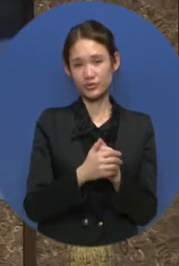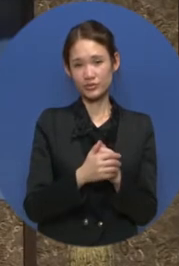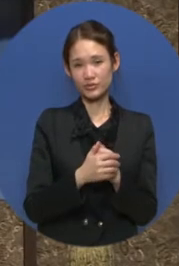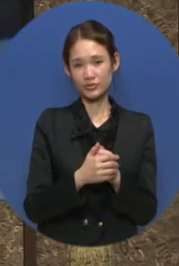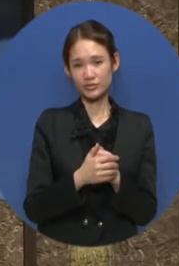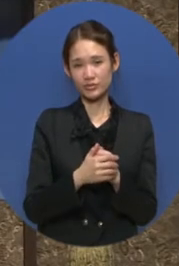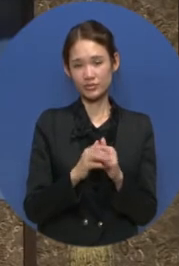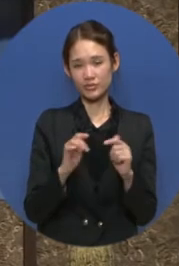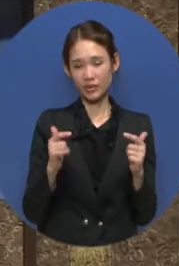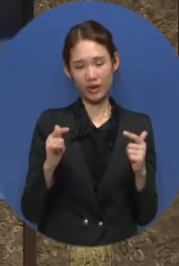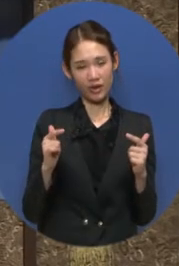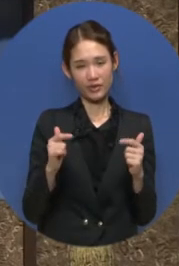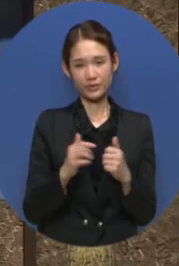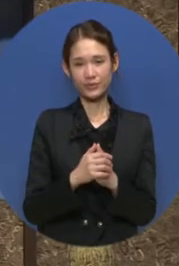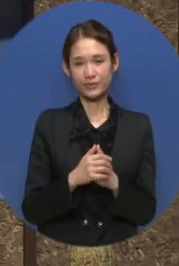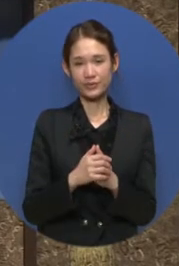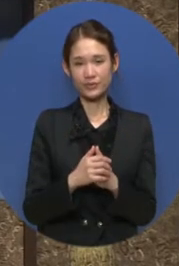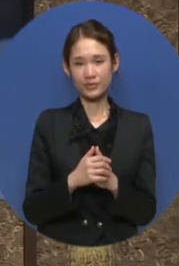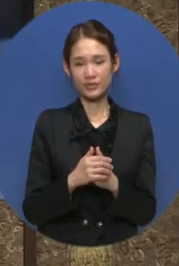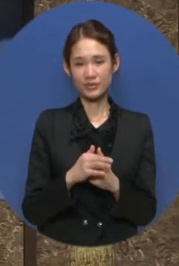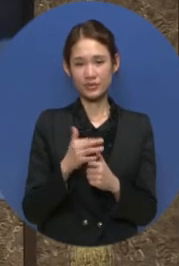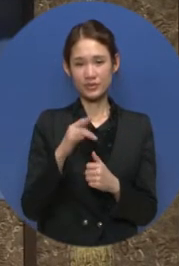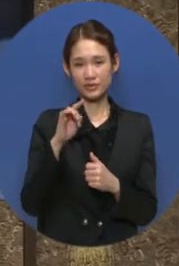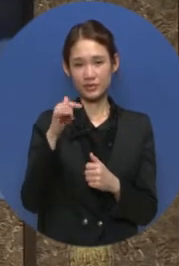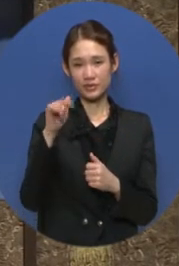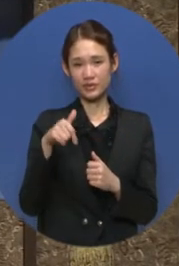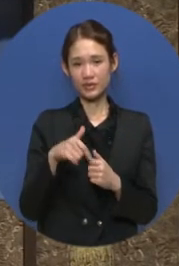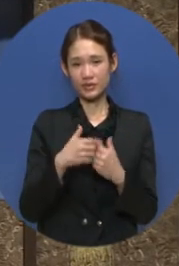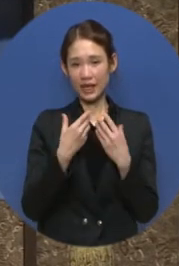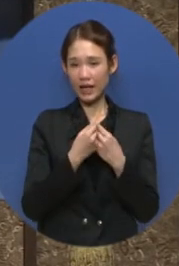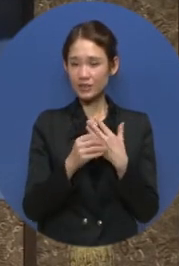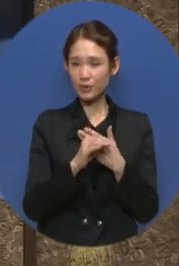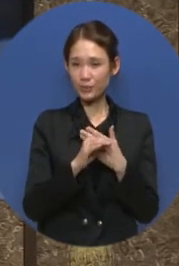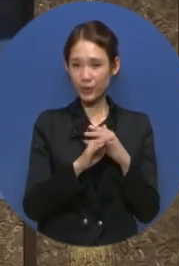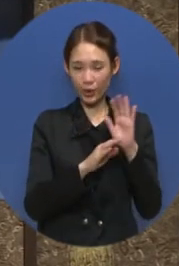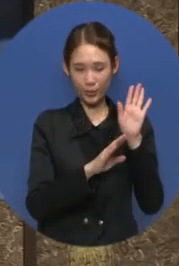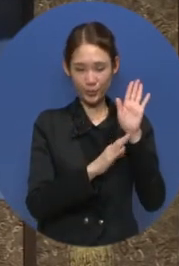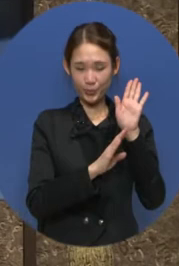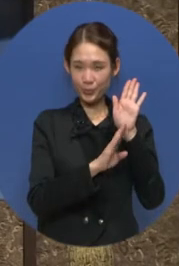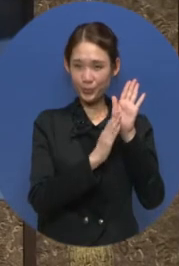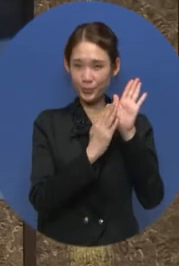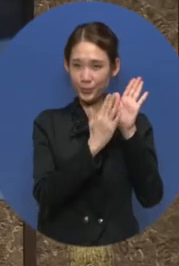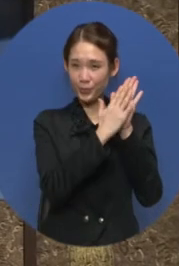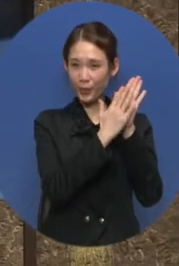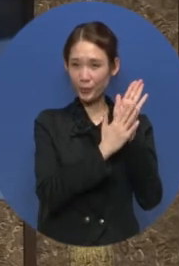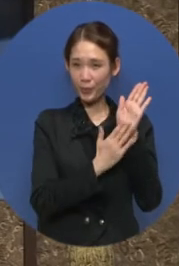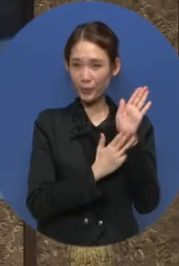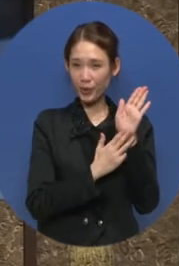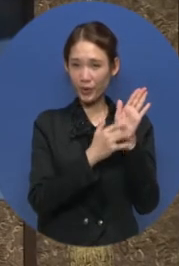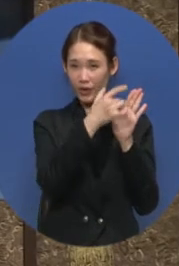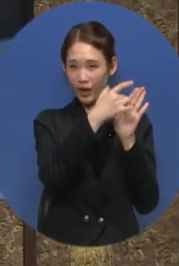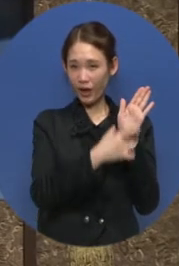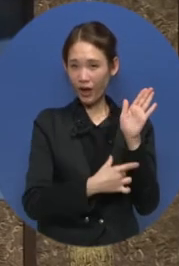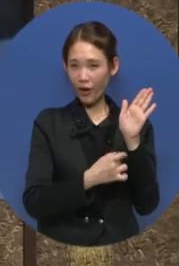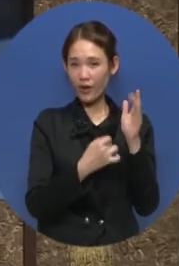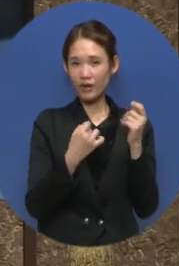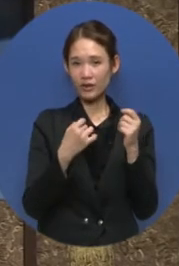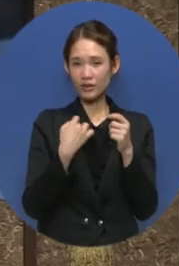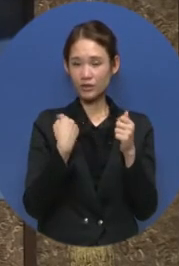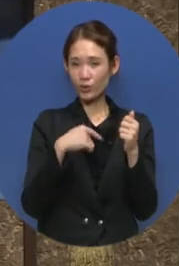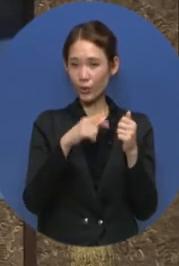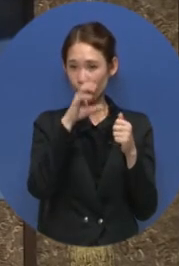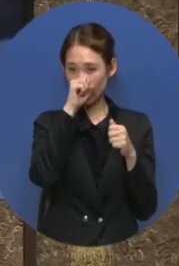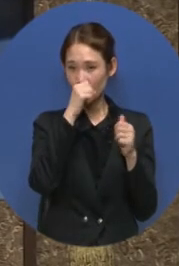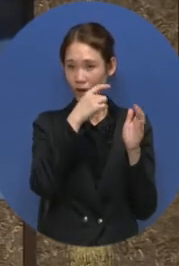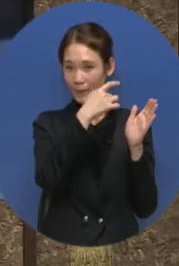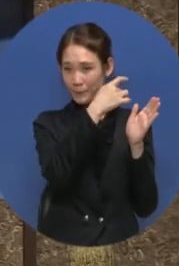아니고요. 네. 이제 우리가 그 서각 이렇게 벽에 걸어놓을 수 있는 거 있잖아요. 아, 글귀, 예, 이제 예. 그 교훈 같은 거.